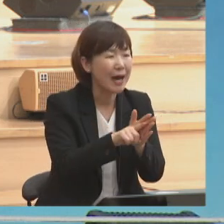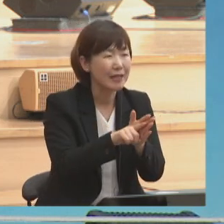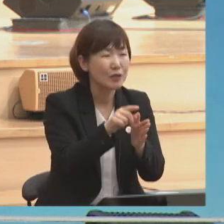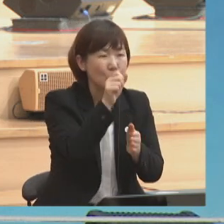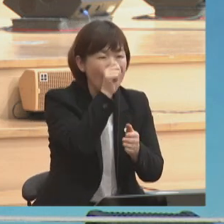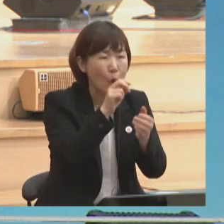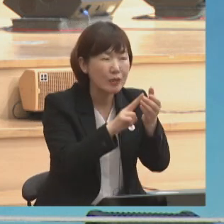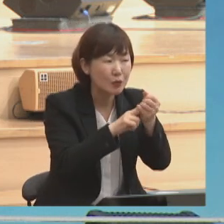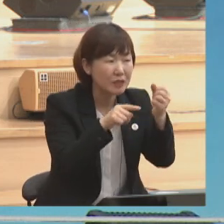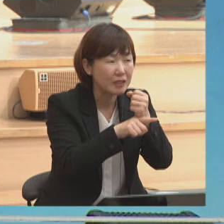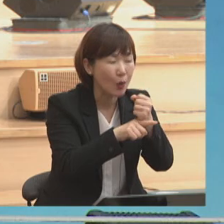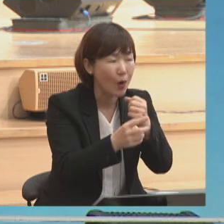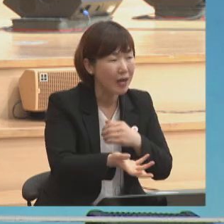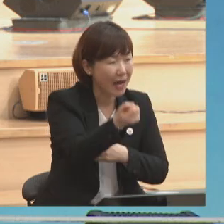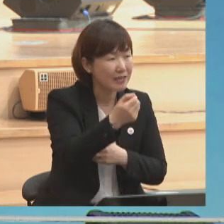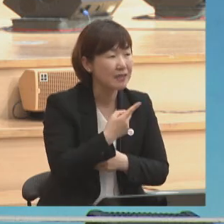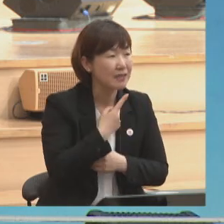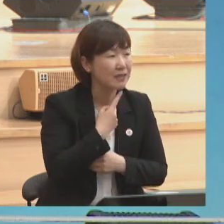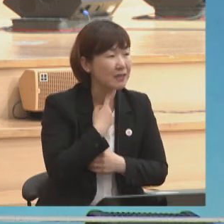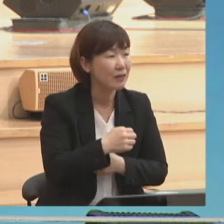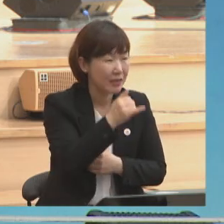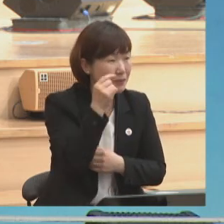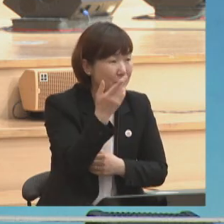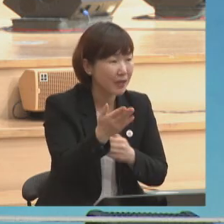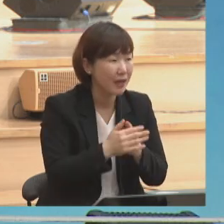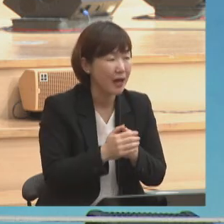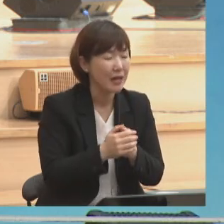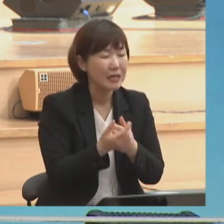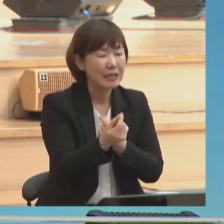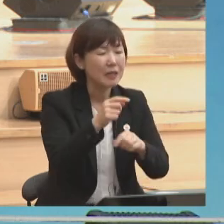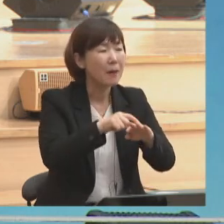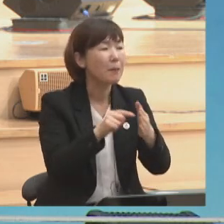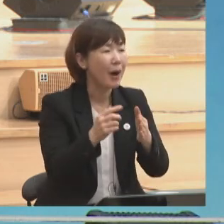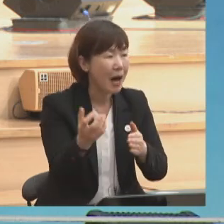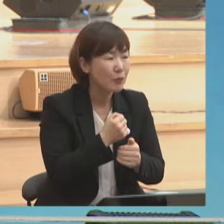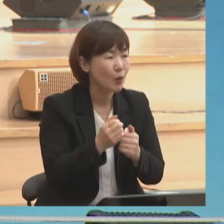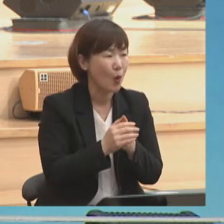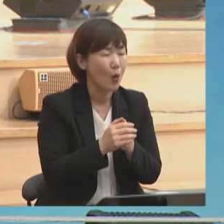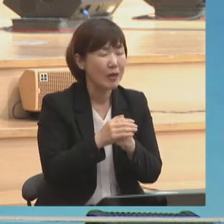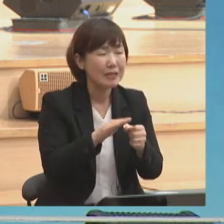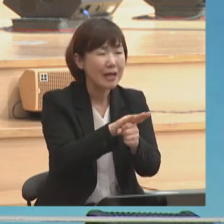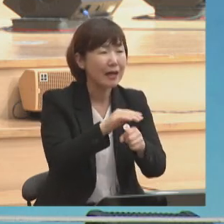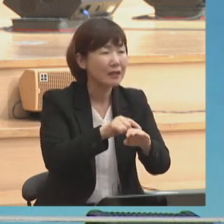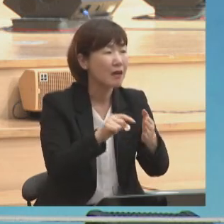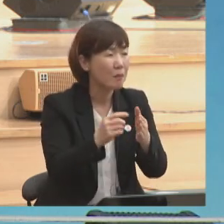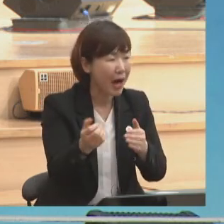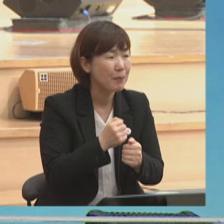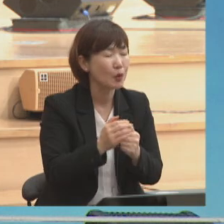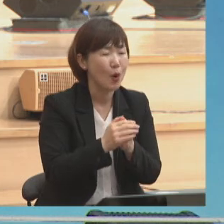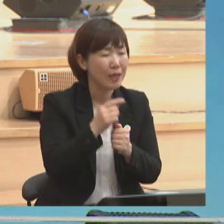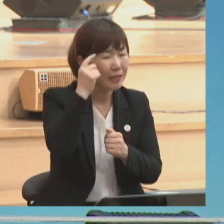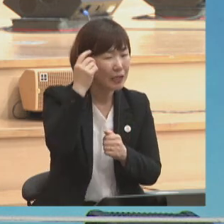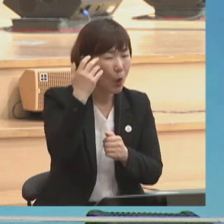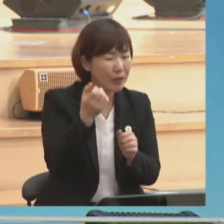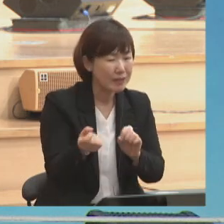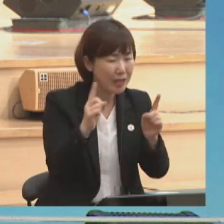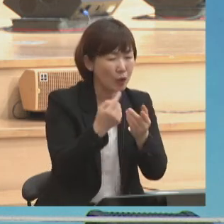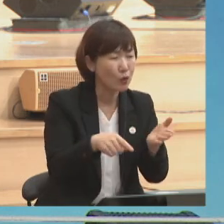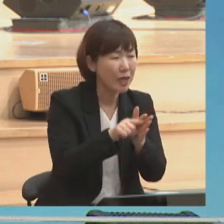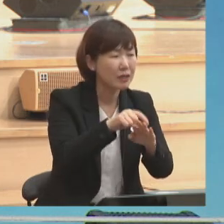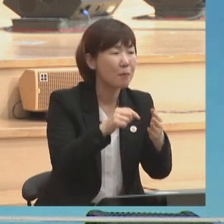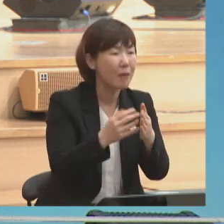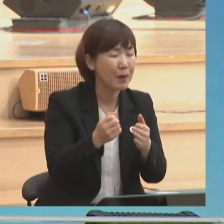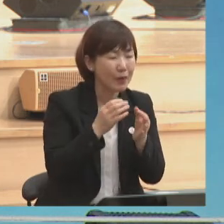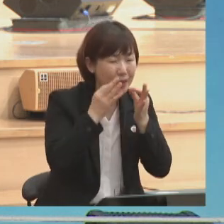있나요? 그런 중심으로, 그런 하트로 주변의 사람들을 본 적 있나요? 저 사람이 지금 죽어도 천국 갈 준비가 돼